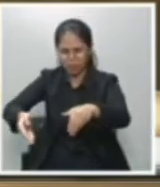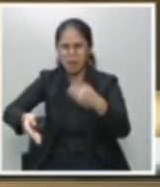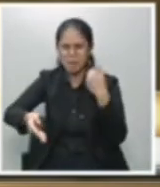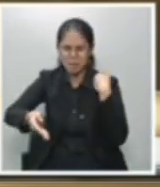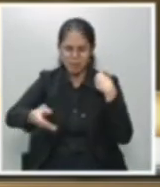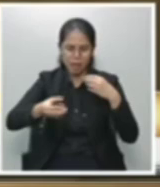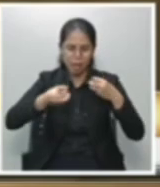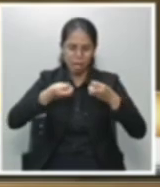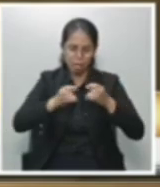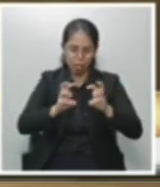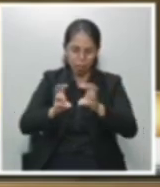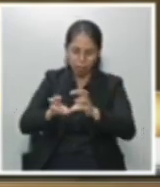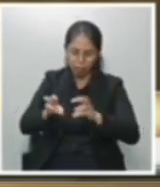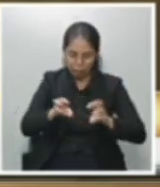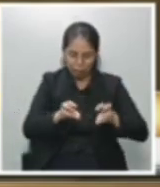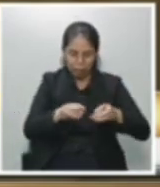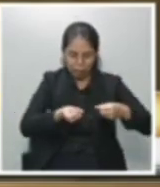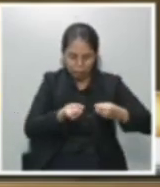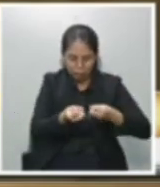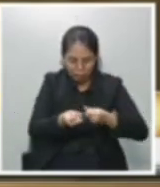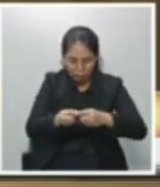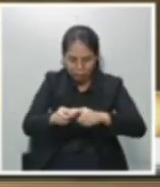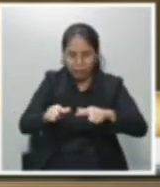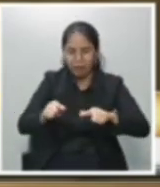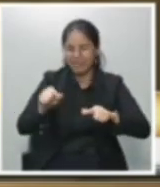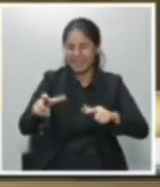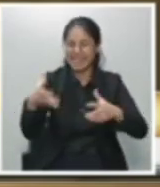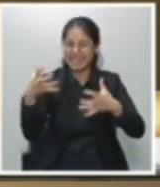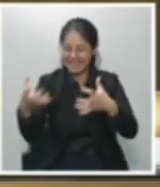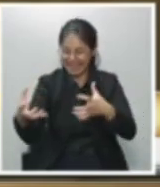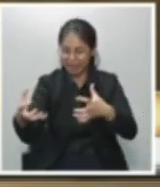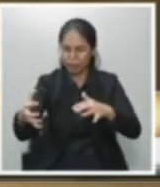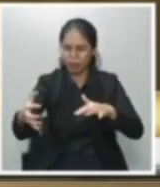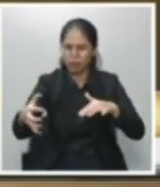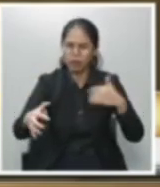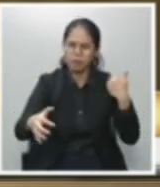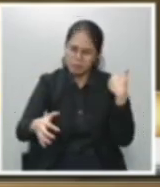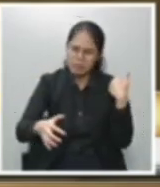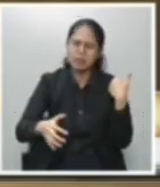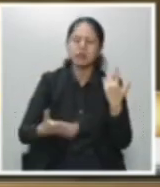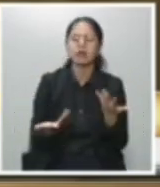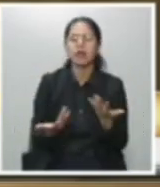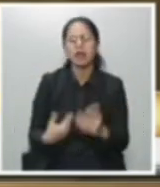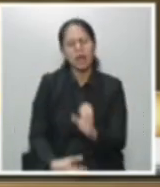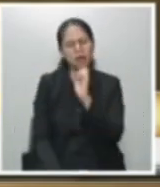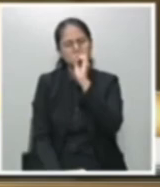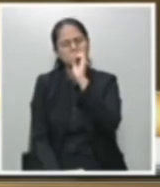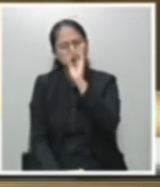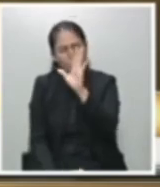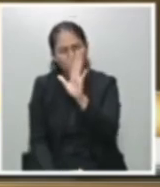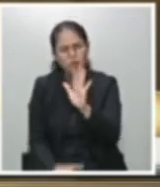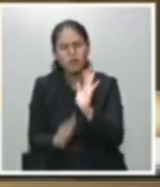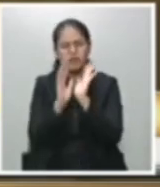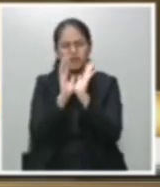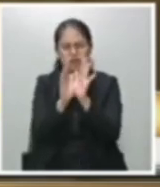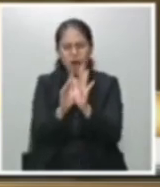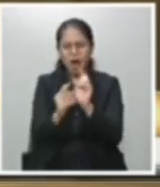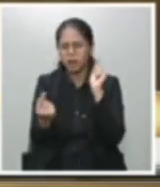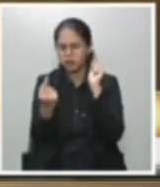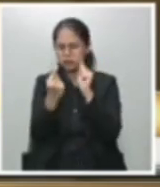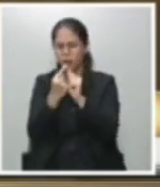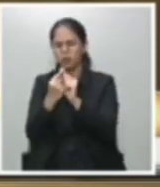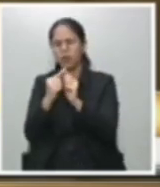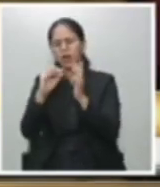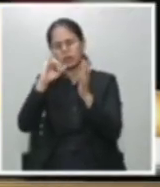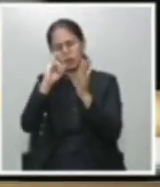เป็นลูกรังบางช่วงเป็นถนนคอนกรีตดิฉันจึงนำเรียนผ่านท่านประธานสภาไปยังองค์การบริหารส่วนจังหวัดหน